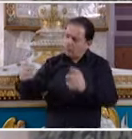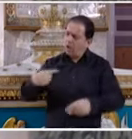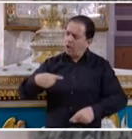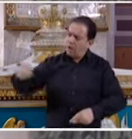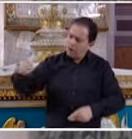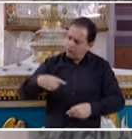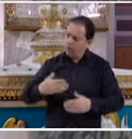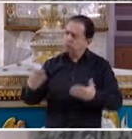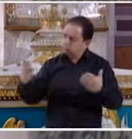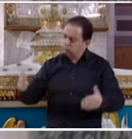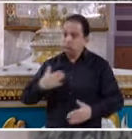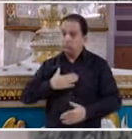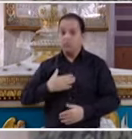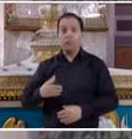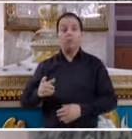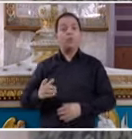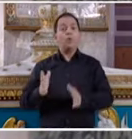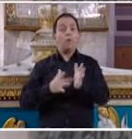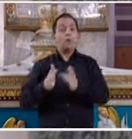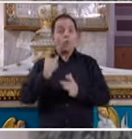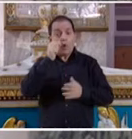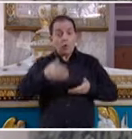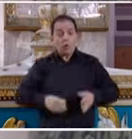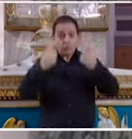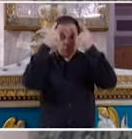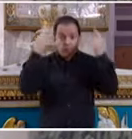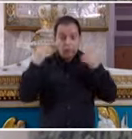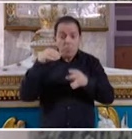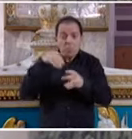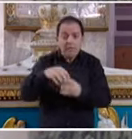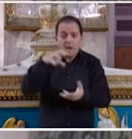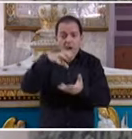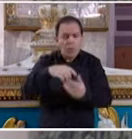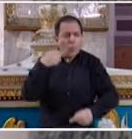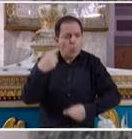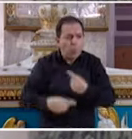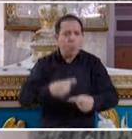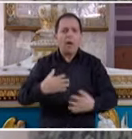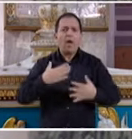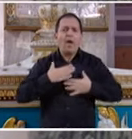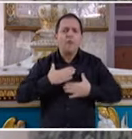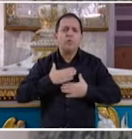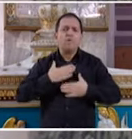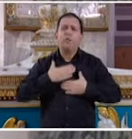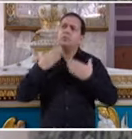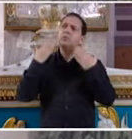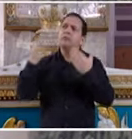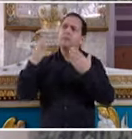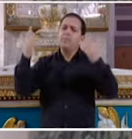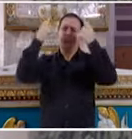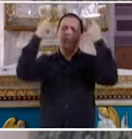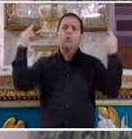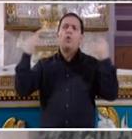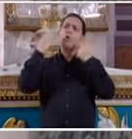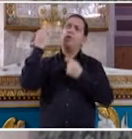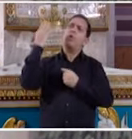Αυτός λοιπόν ο Υιός του Θεού μας έμαθε δια της Εκκλησίας να ευχαριστούμε, λειτουργικός και λατρευτικός. Να ευχαριστούμε